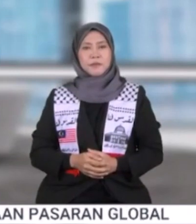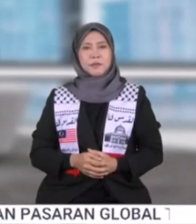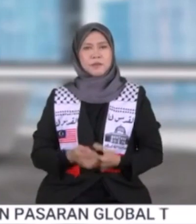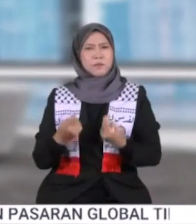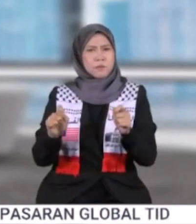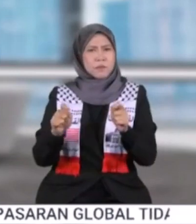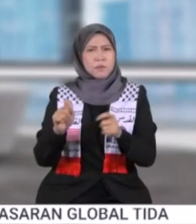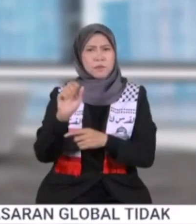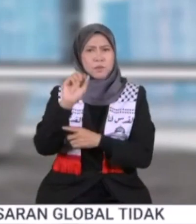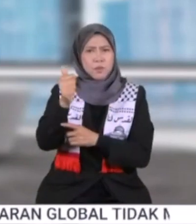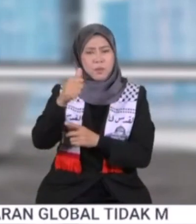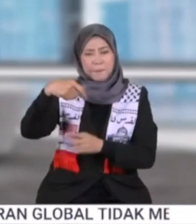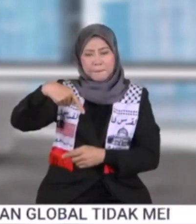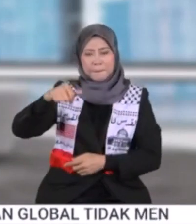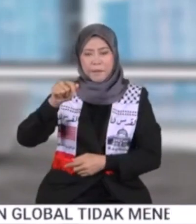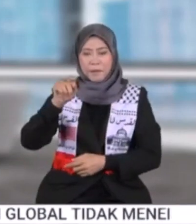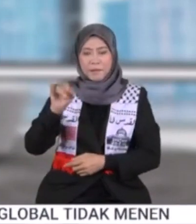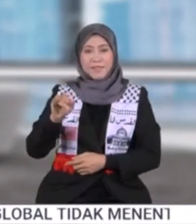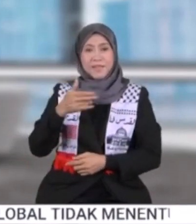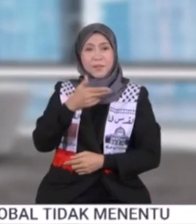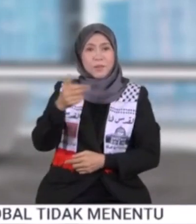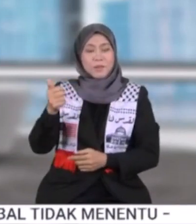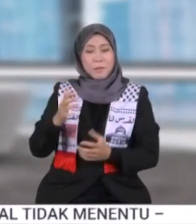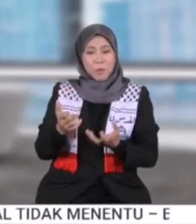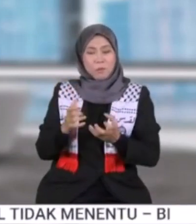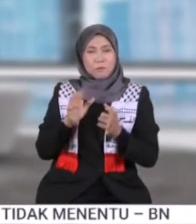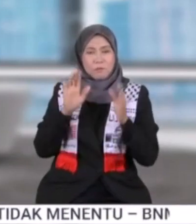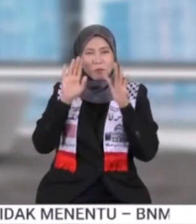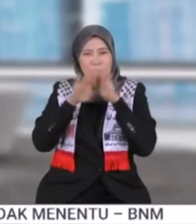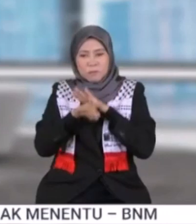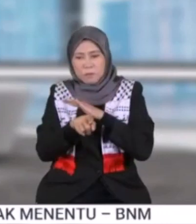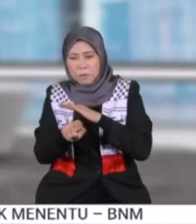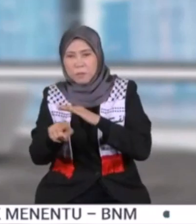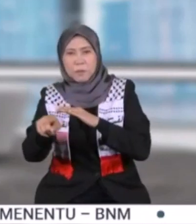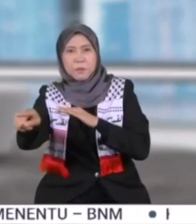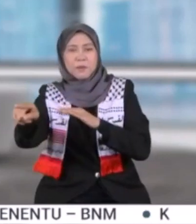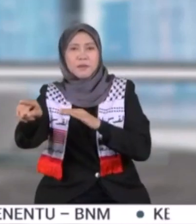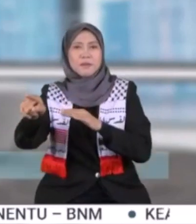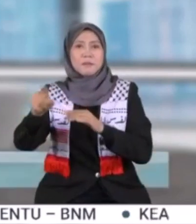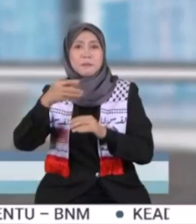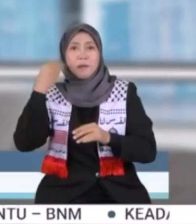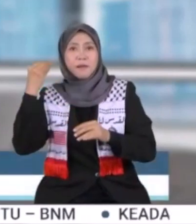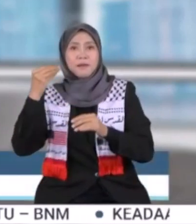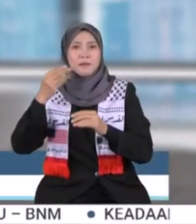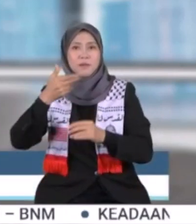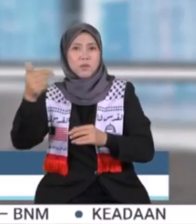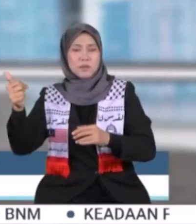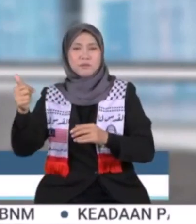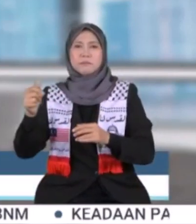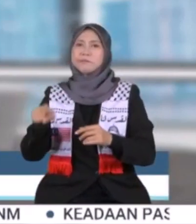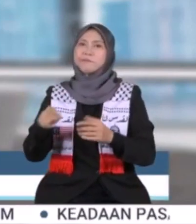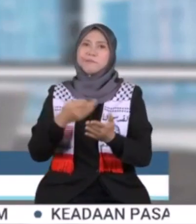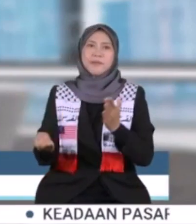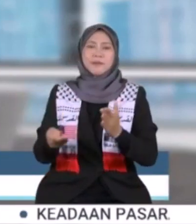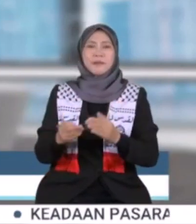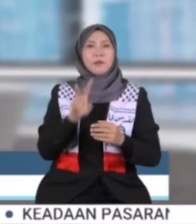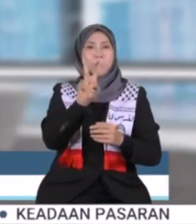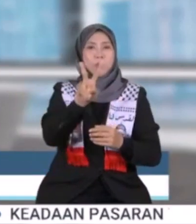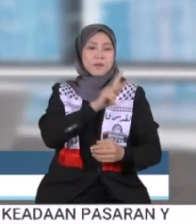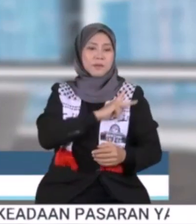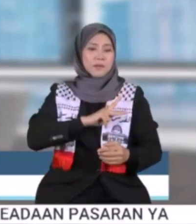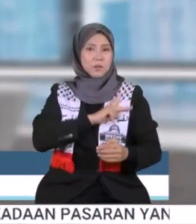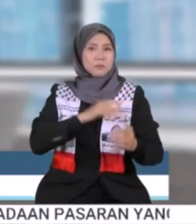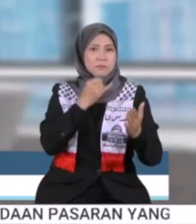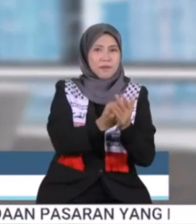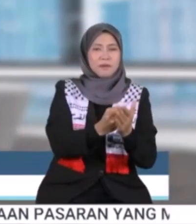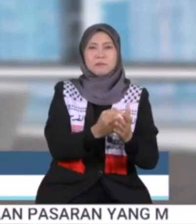Cubaan 10 parti warga Indonesia pulang beraya di negara asal melalui laluan tikus gagal. Kesemua mereka bersama dua tekong ditahan